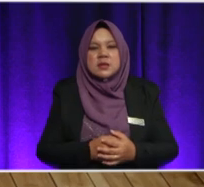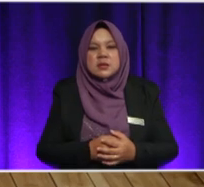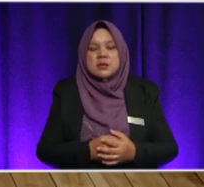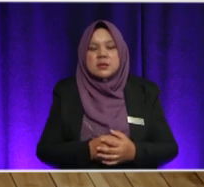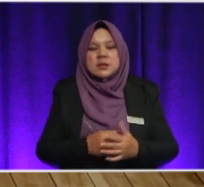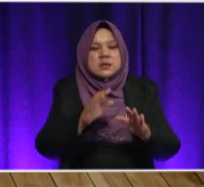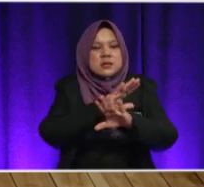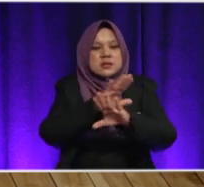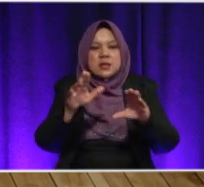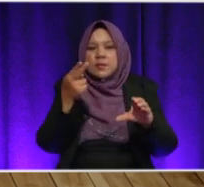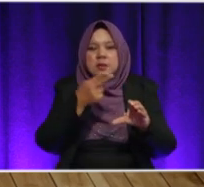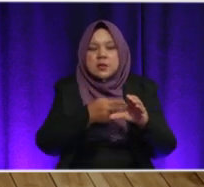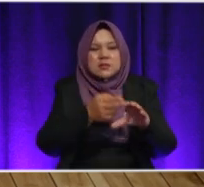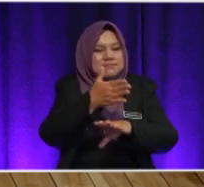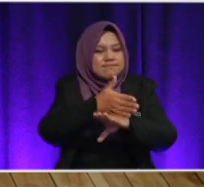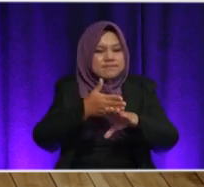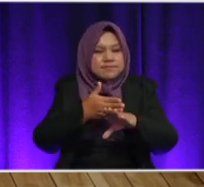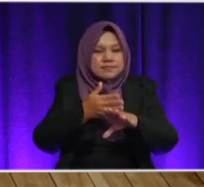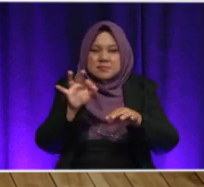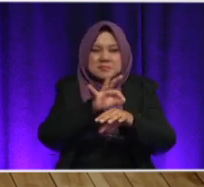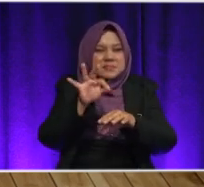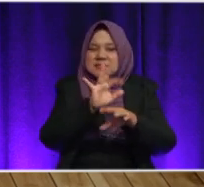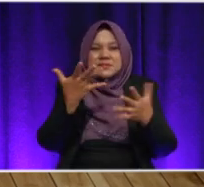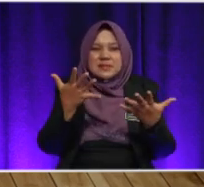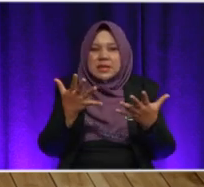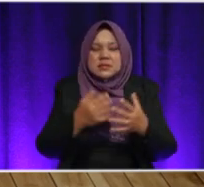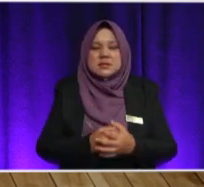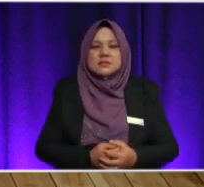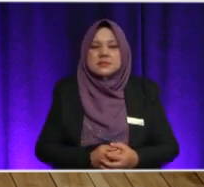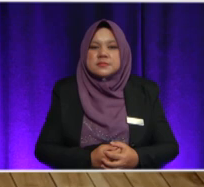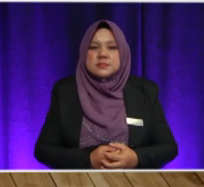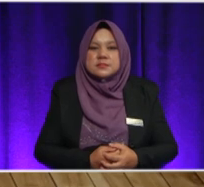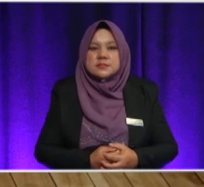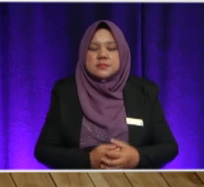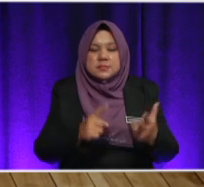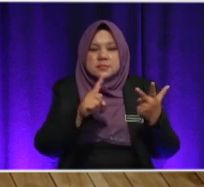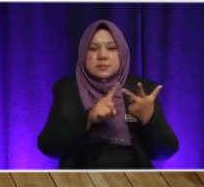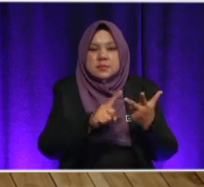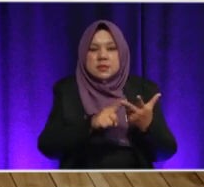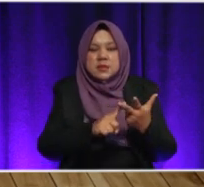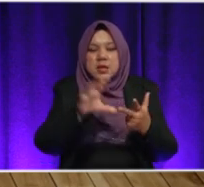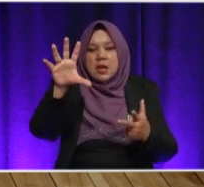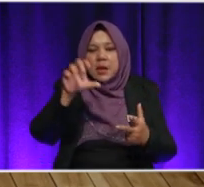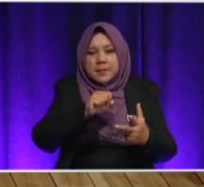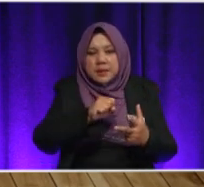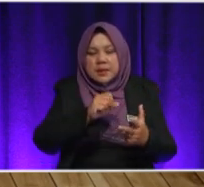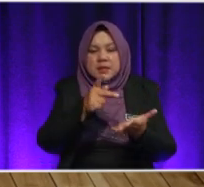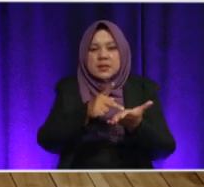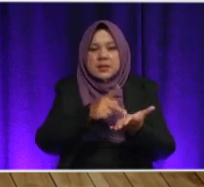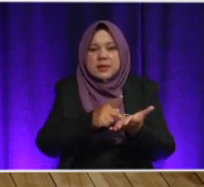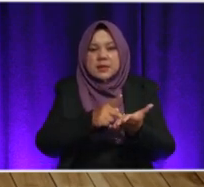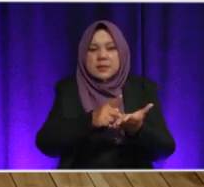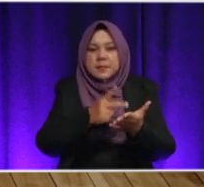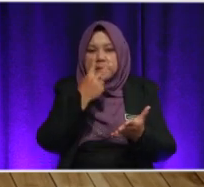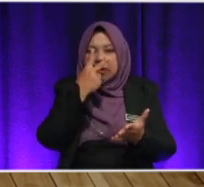ia tidak melibatkan pembedahan cahaya dan jahitan terhadap tubuh badan kita yang ketiga yang mengambil kira pandangan